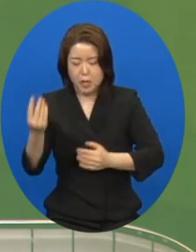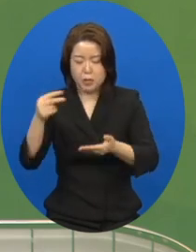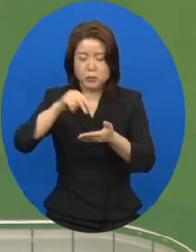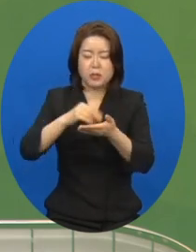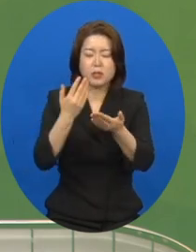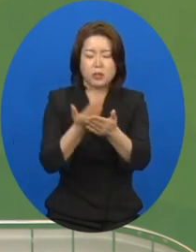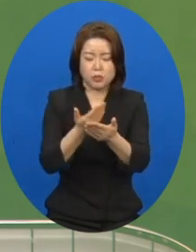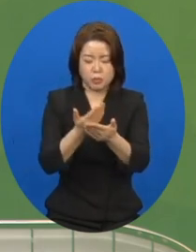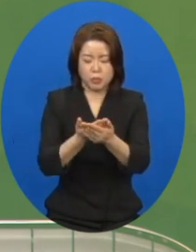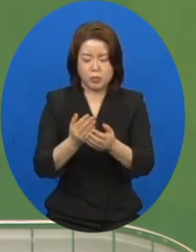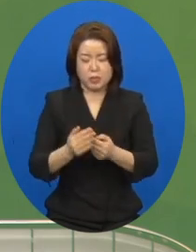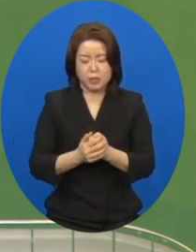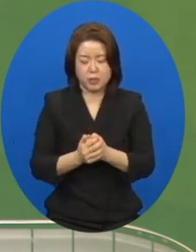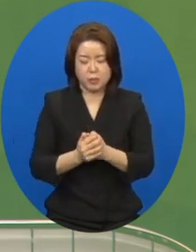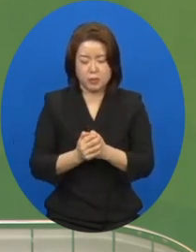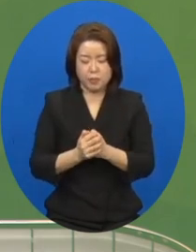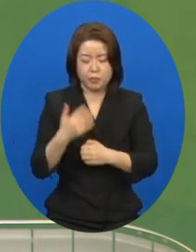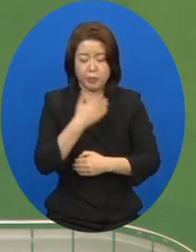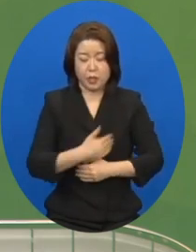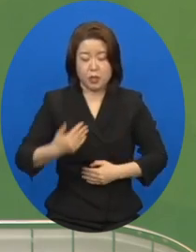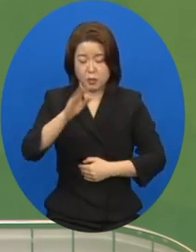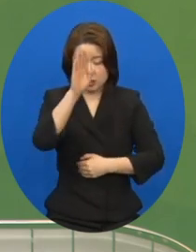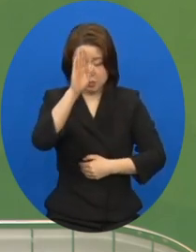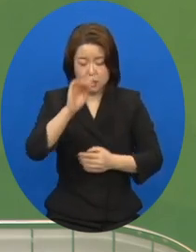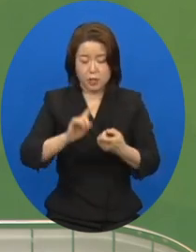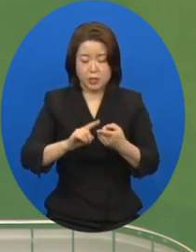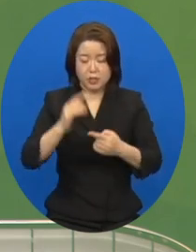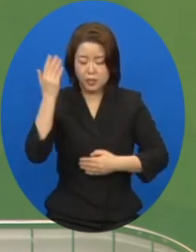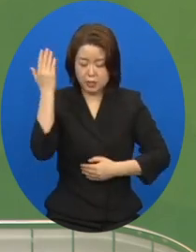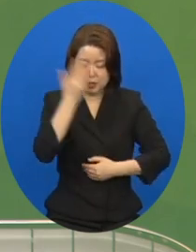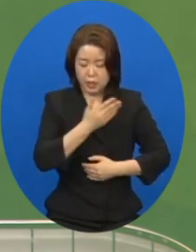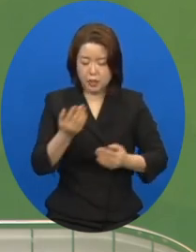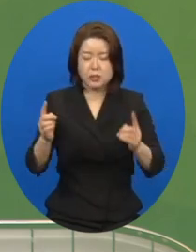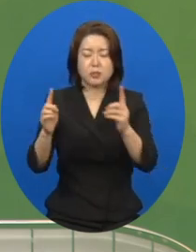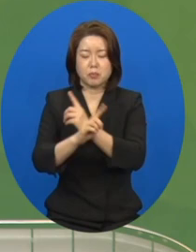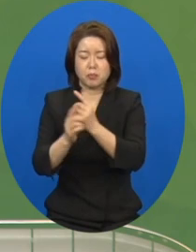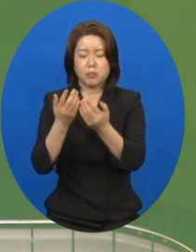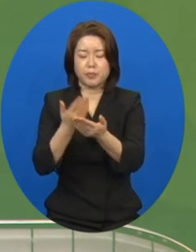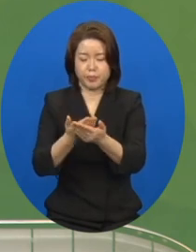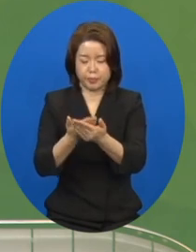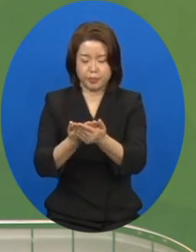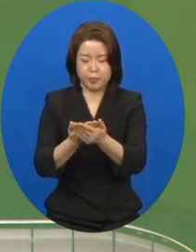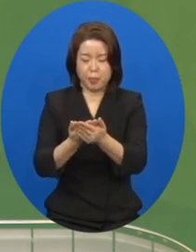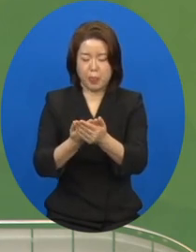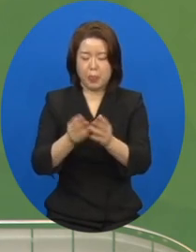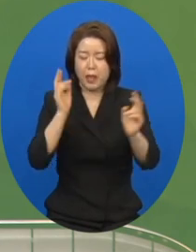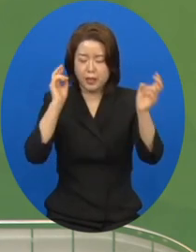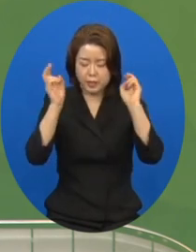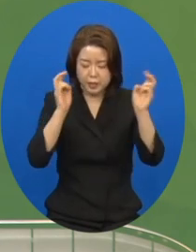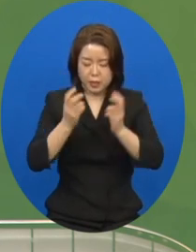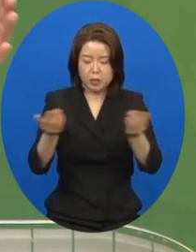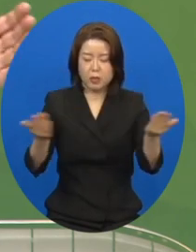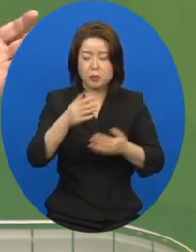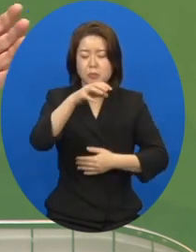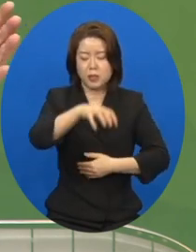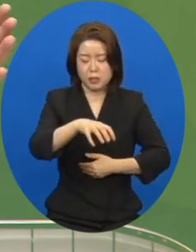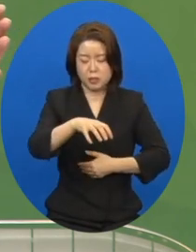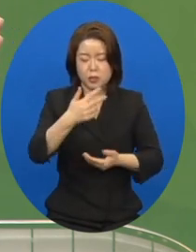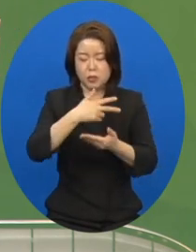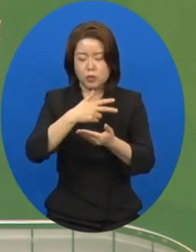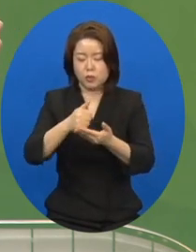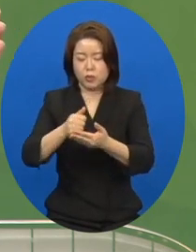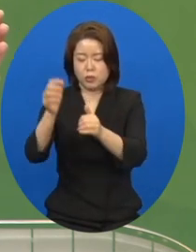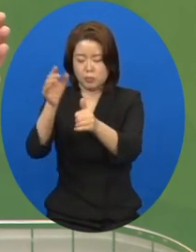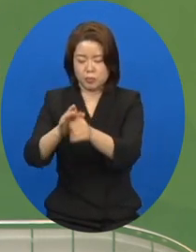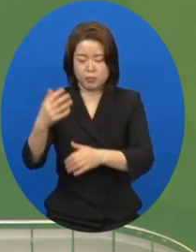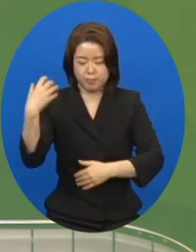하소서. 육신에 병든 것을 깨끗이 고쳐주소서. 기업 일터를 주님 책임져